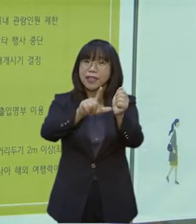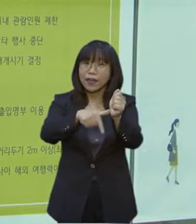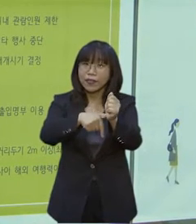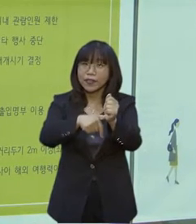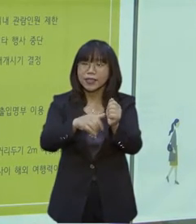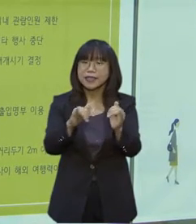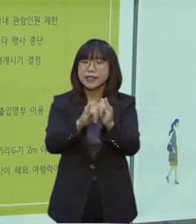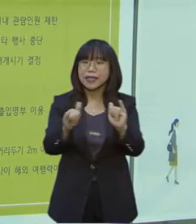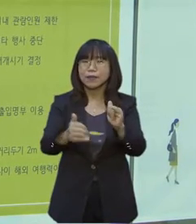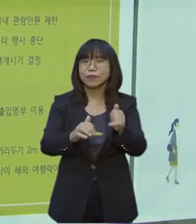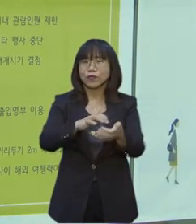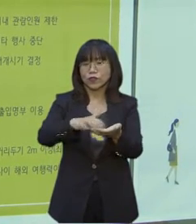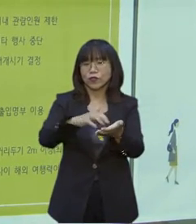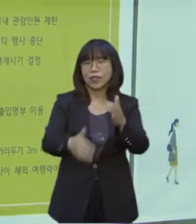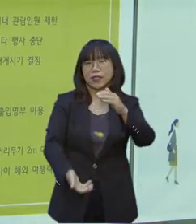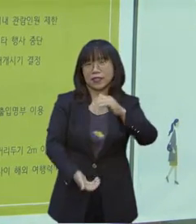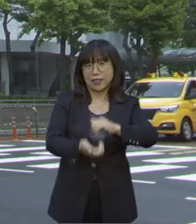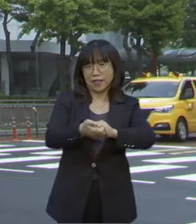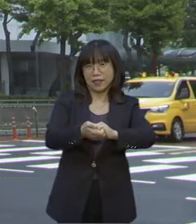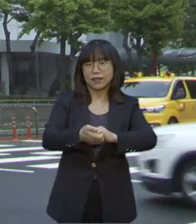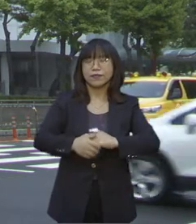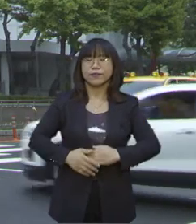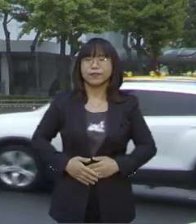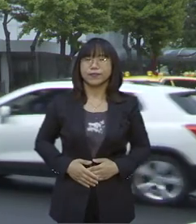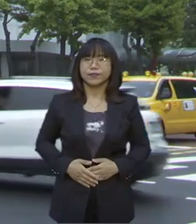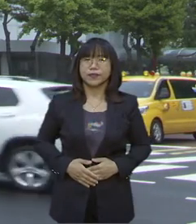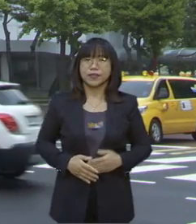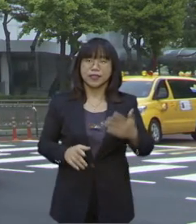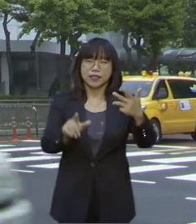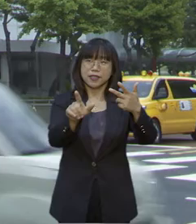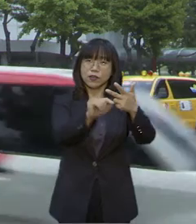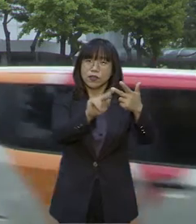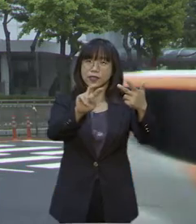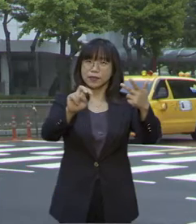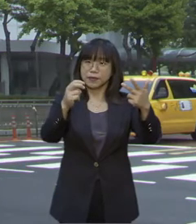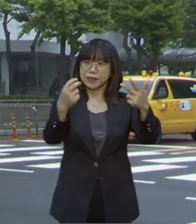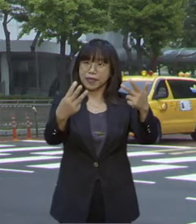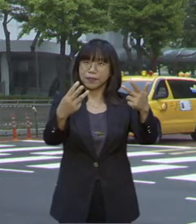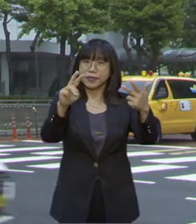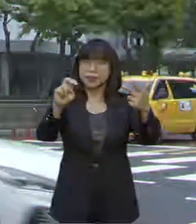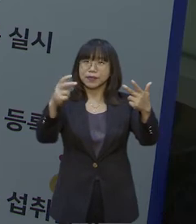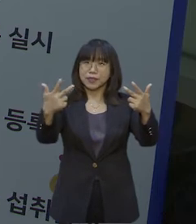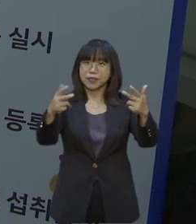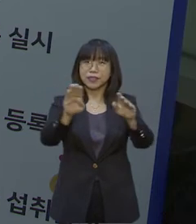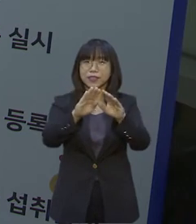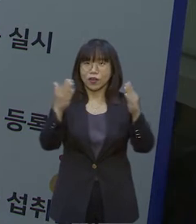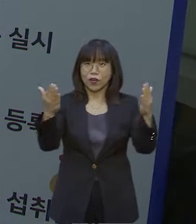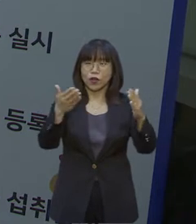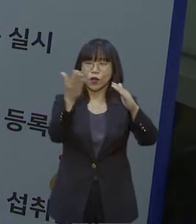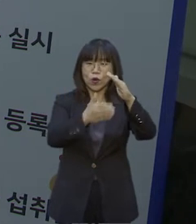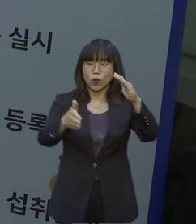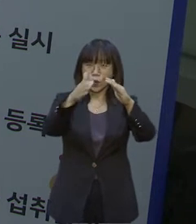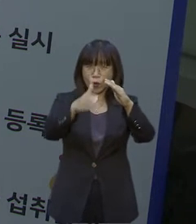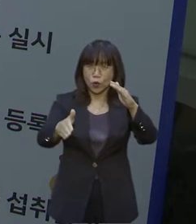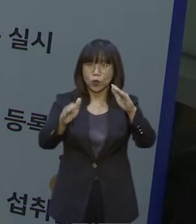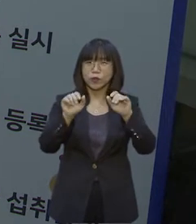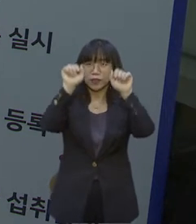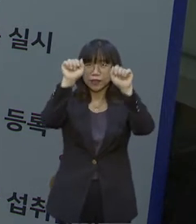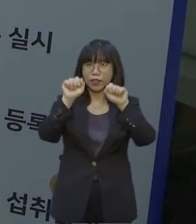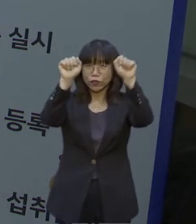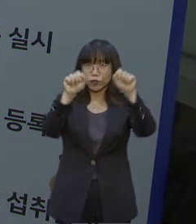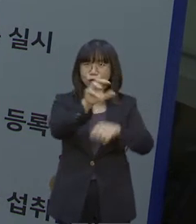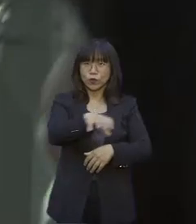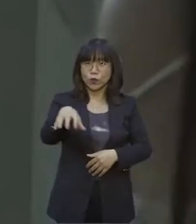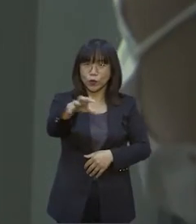인원을 제한해 전시실을 공개하고 있습니다. 7월 23일과 27일 문을 연 공공체육시설